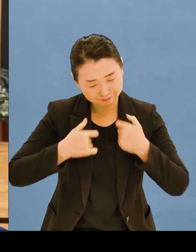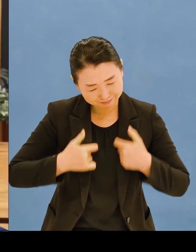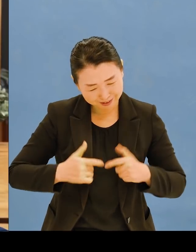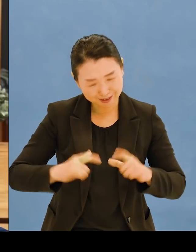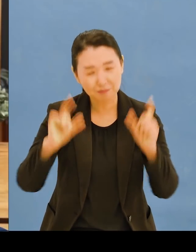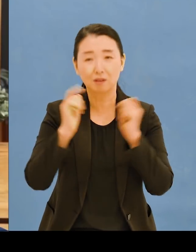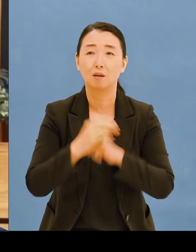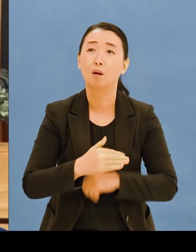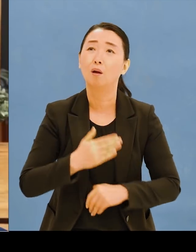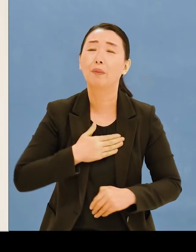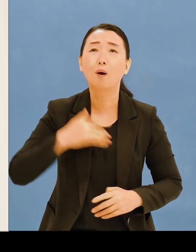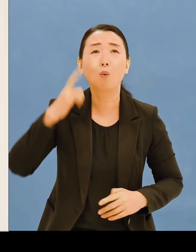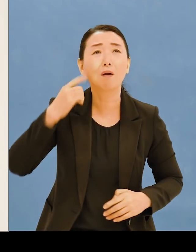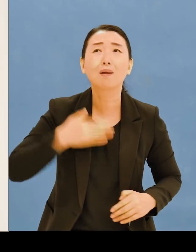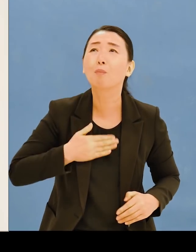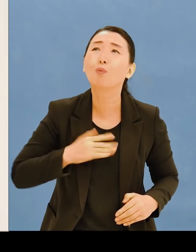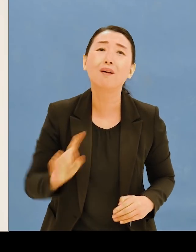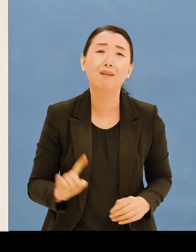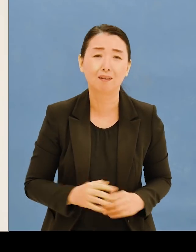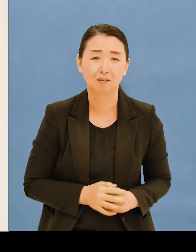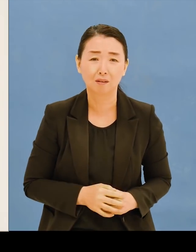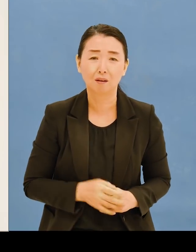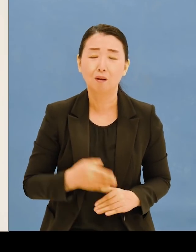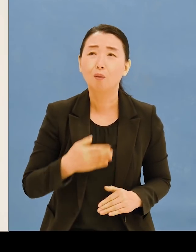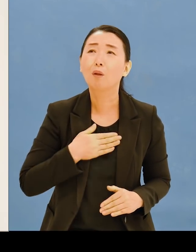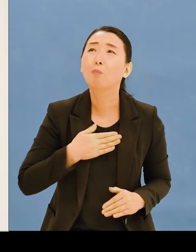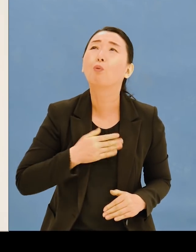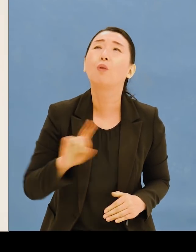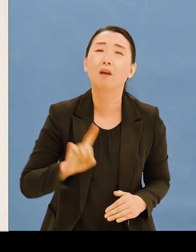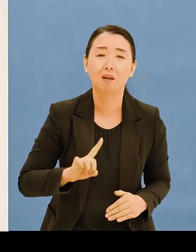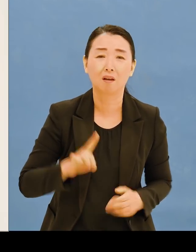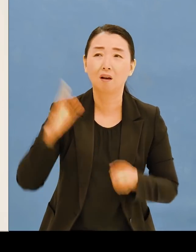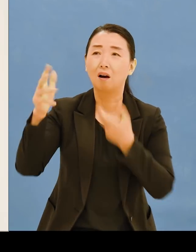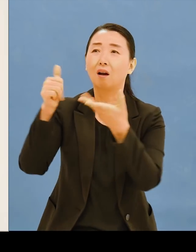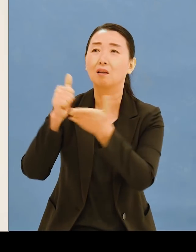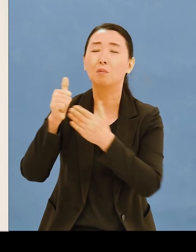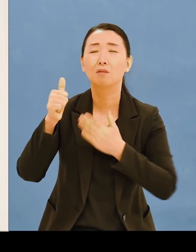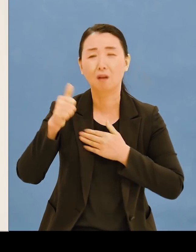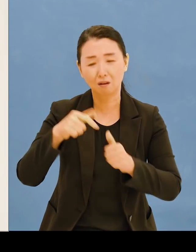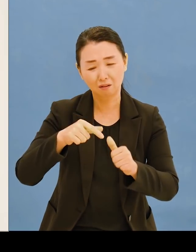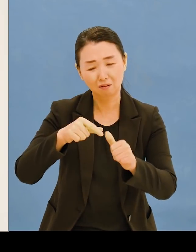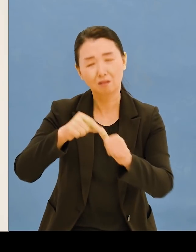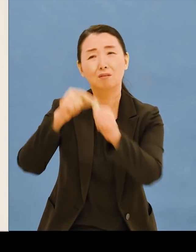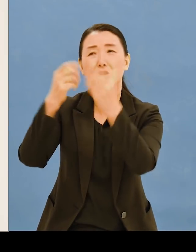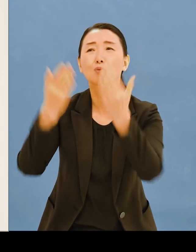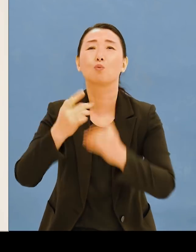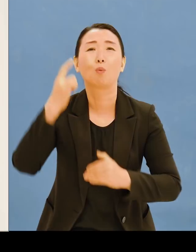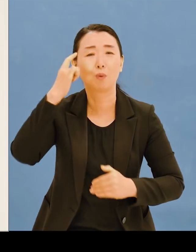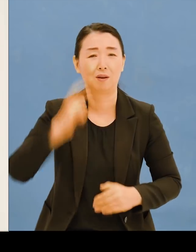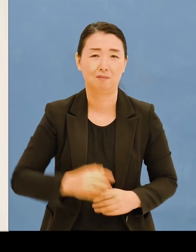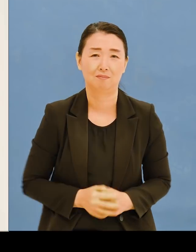네. 내가 뭔데? 내가 도대체 뭔데 하나님께서 이렇게 나를 살리셨을까?